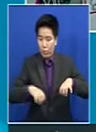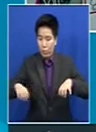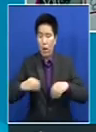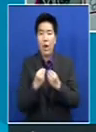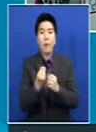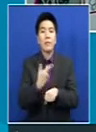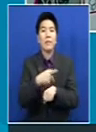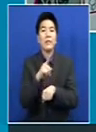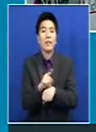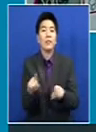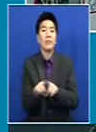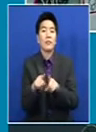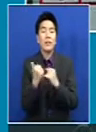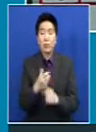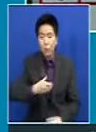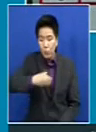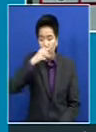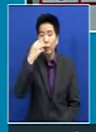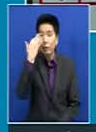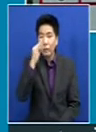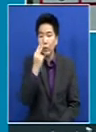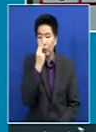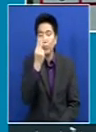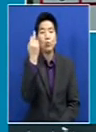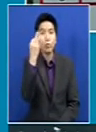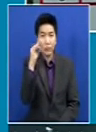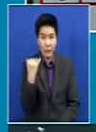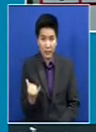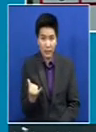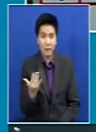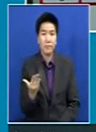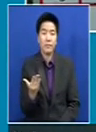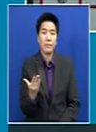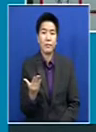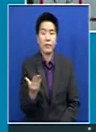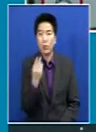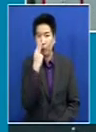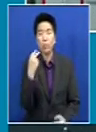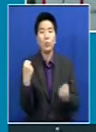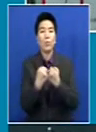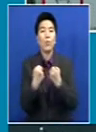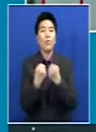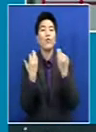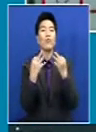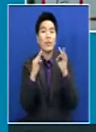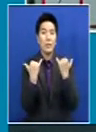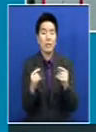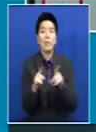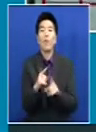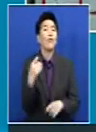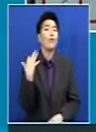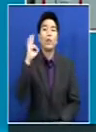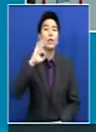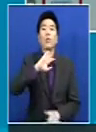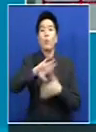ให้รับประทานกันฟรีด้วยดื่มฟรีดูฟรีและก็ชมฟรี ชมฟรีครับใช่ครับ ทุกอย่